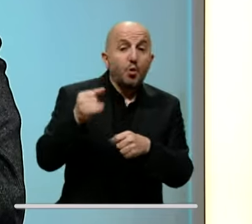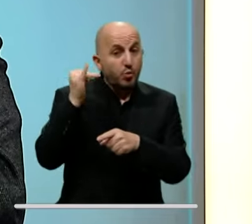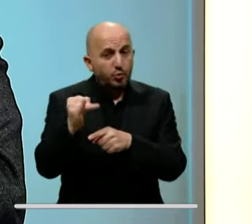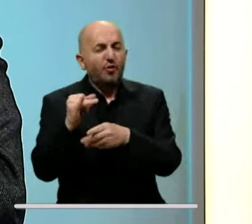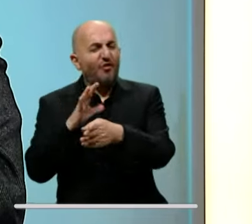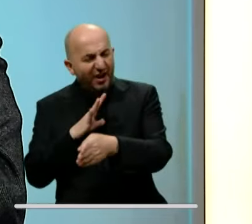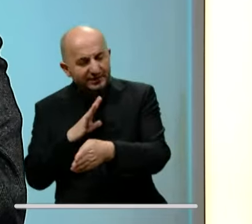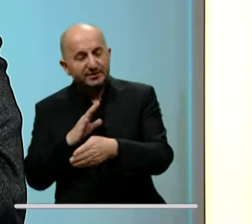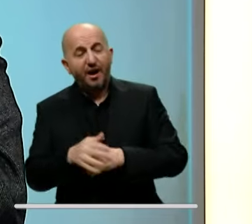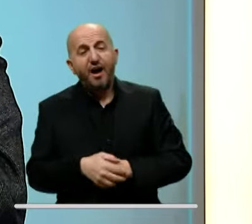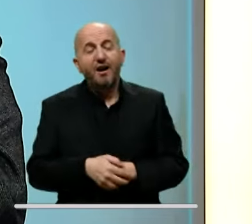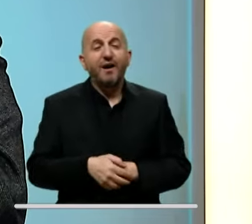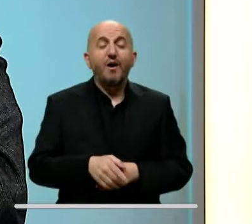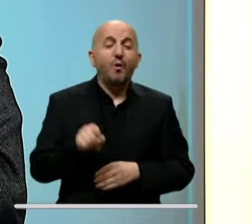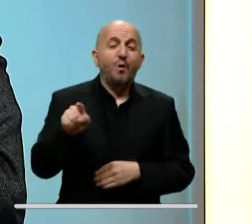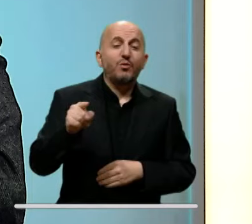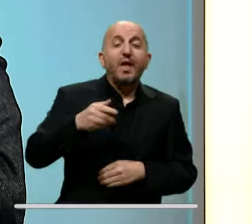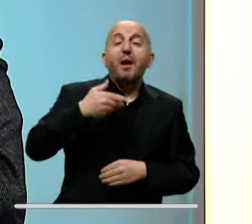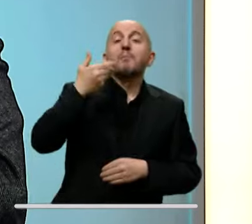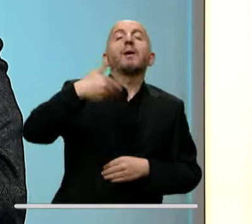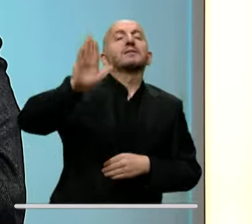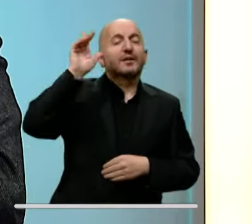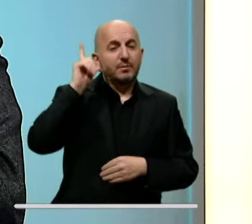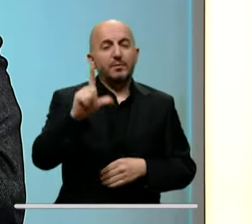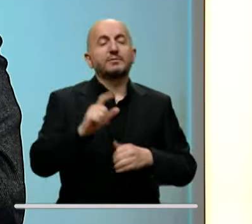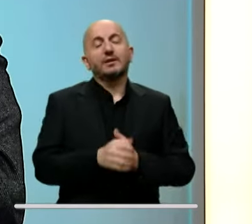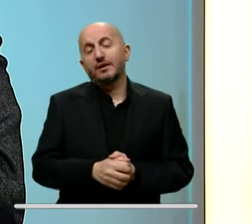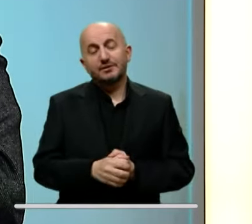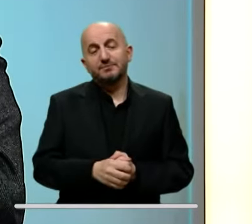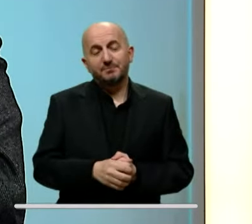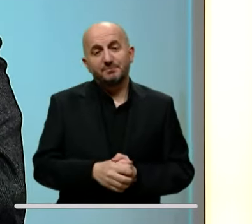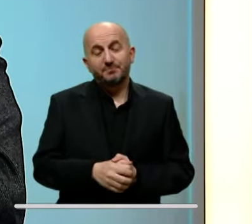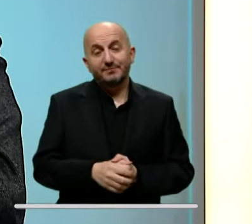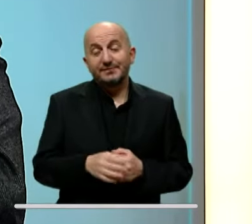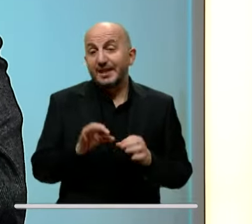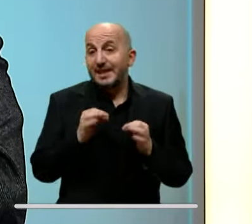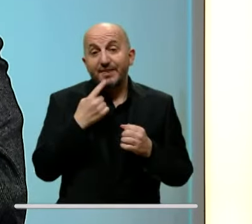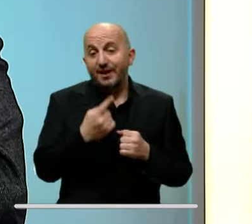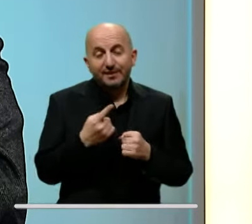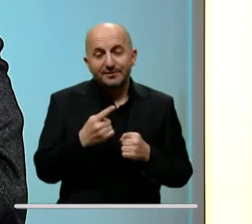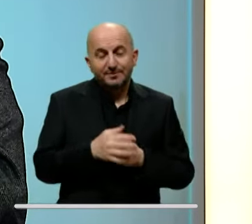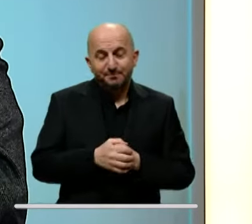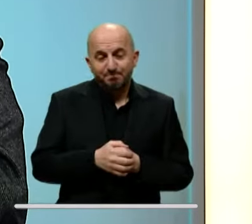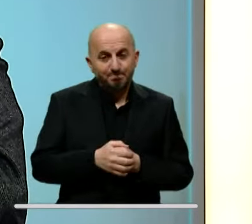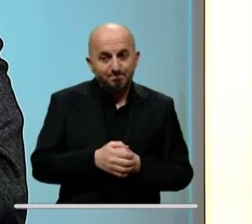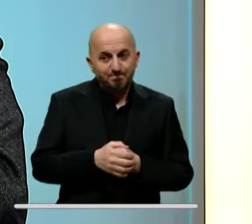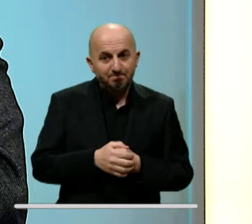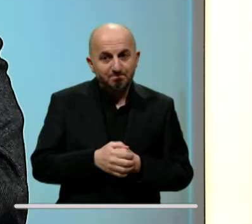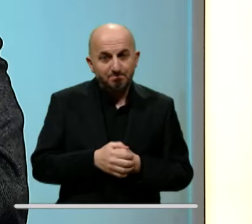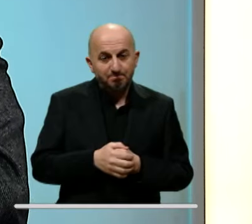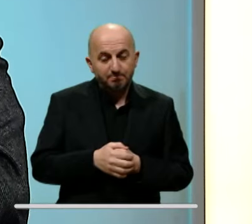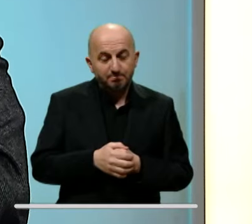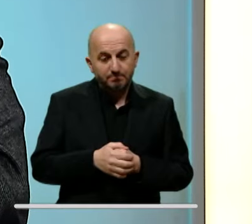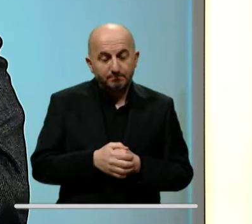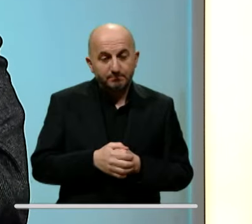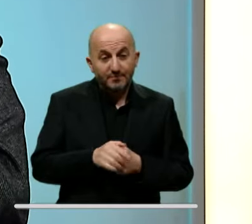de yani ondan bahsetmemiz lazım Eee malumunuz ne derler Eee yani